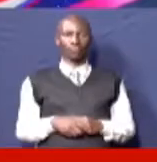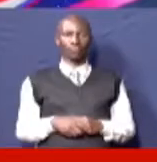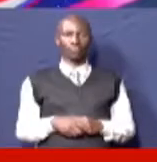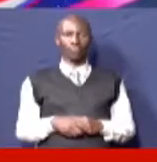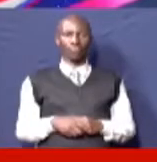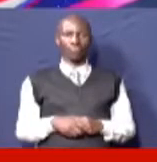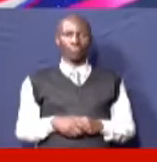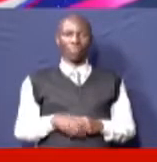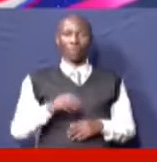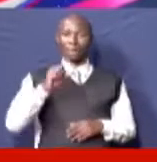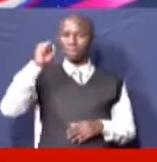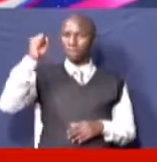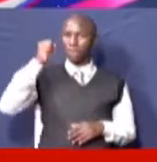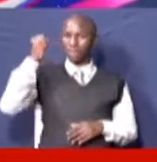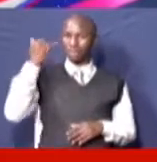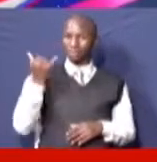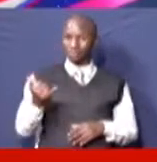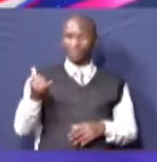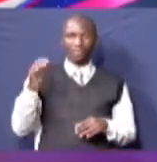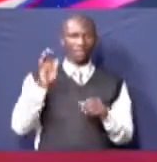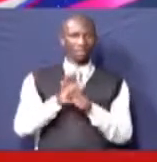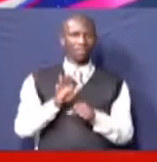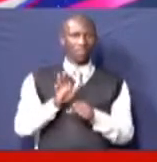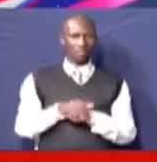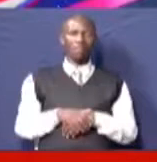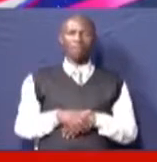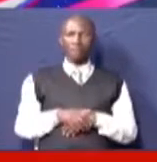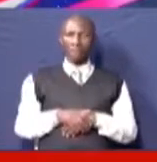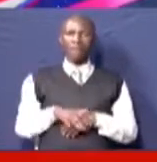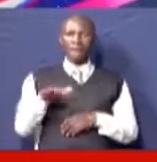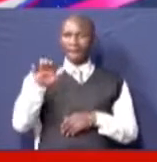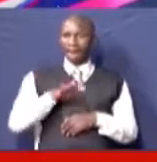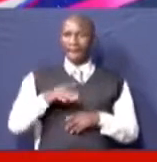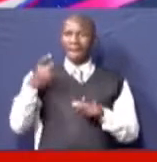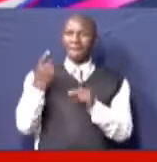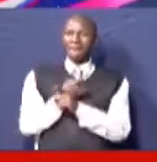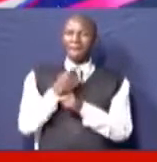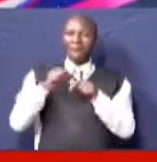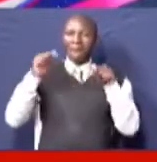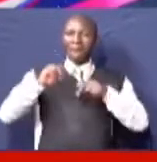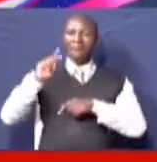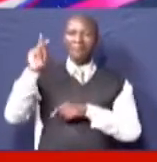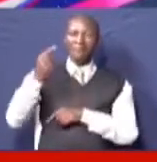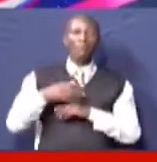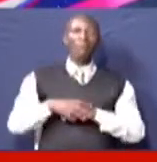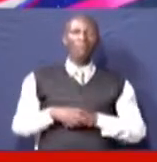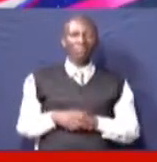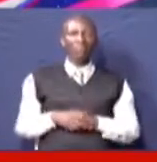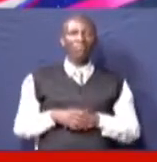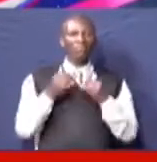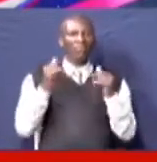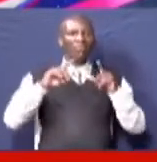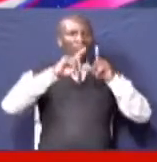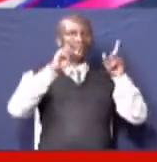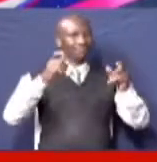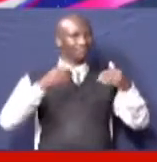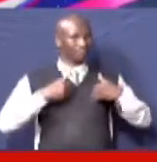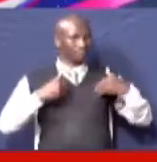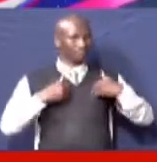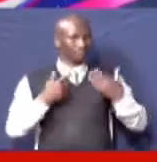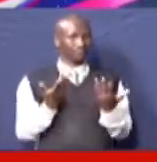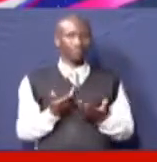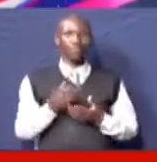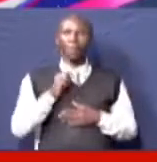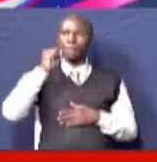Kavindane kahivyo vya kiuteti ende kwikinyea na kukose wande ni waisiose kivandu kangani wa vande ito ya Kenya yuko ule ni wa vikie kithi wa yume